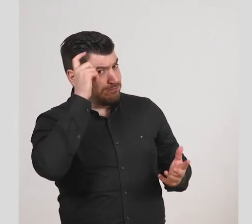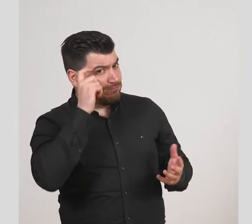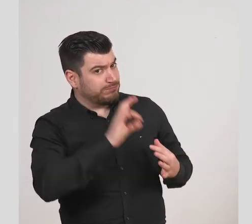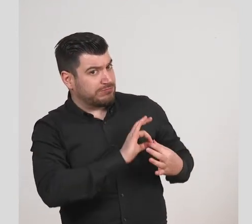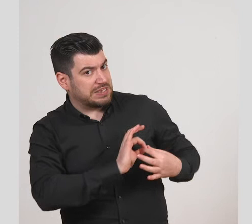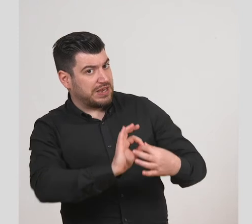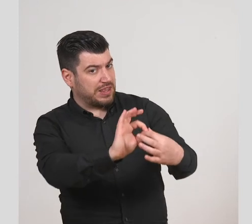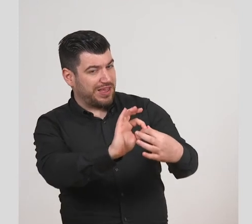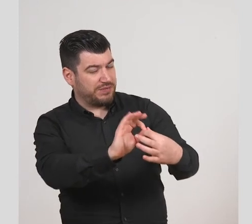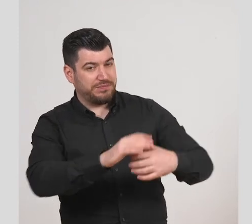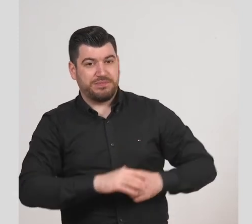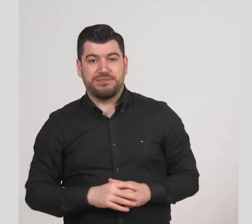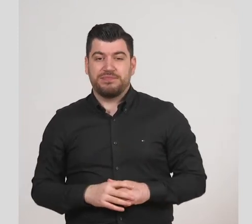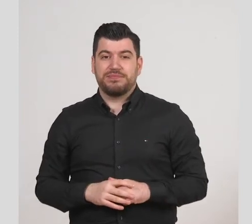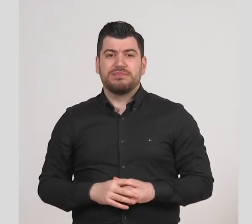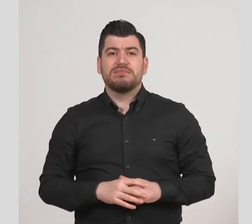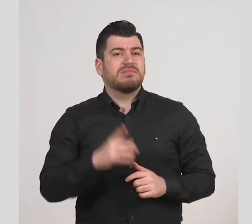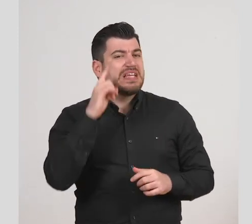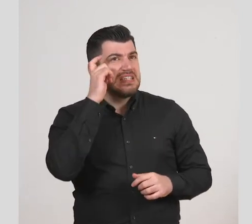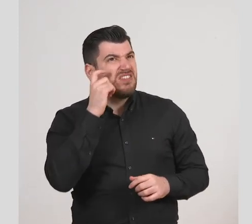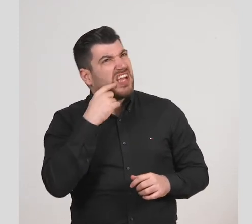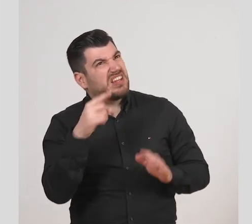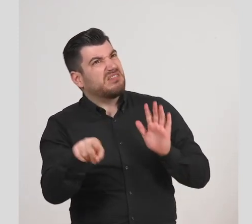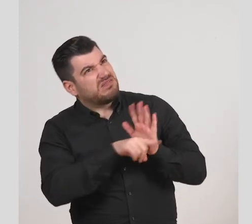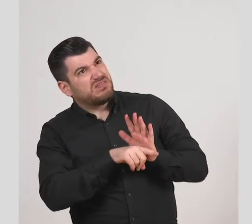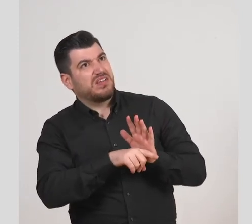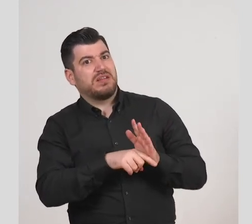τι θα μπορούσε να πει κάποιος που είναι κατά του ελεύθερου χρόνου.